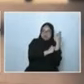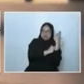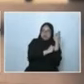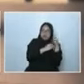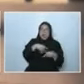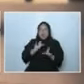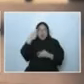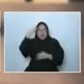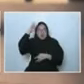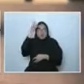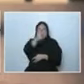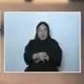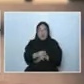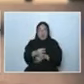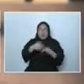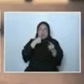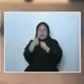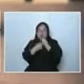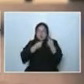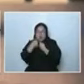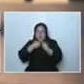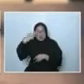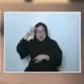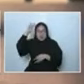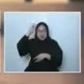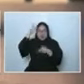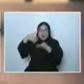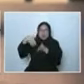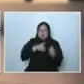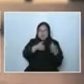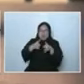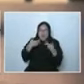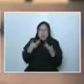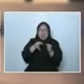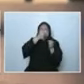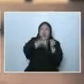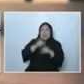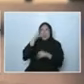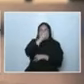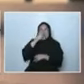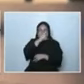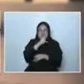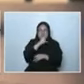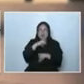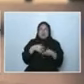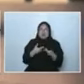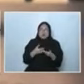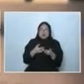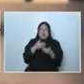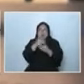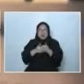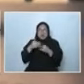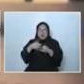kota. Setelahnya kita berdiskusi dengan kabupaten kota, intervensi jenis apa yang harus kita lakukan. Pendekatannya seperti itu.